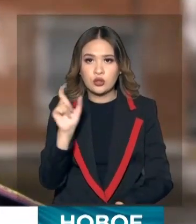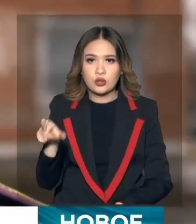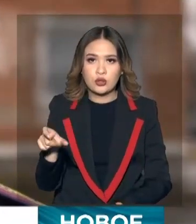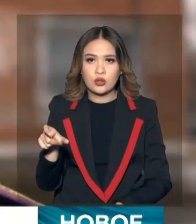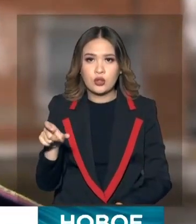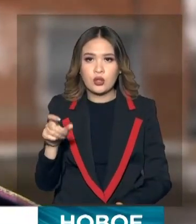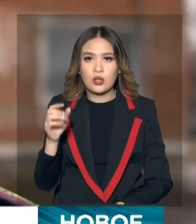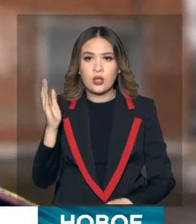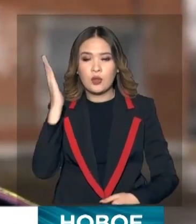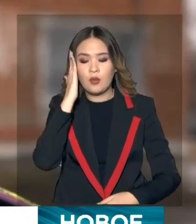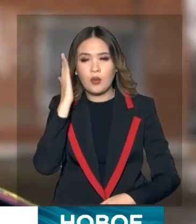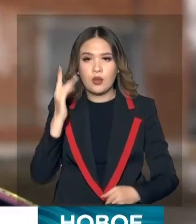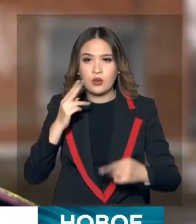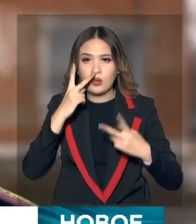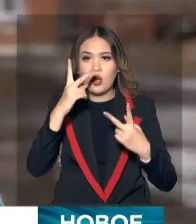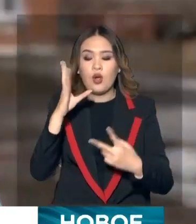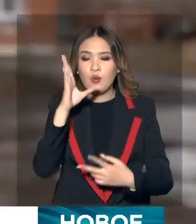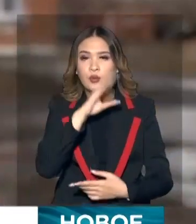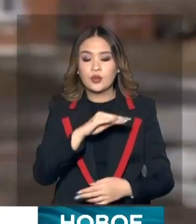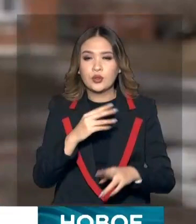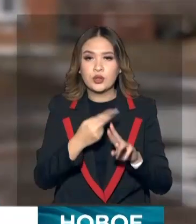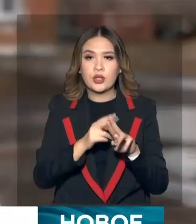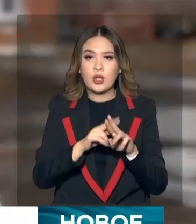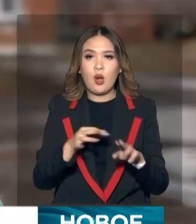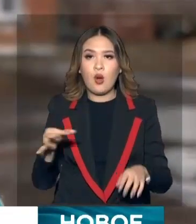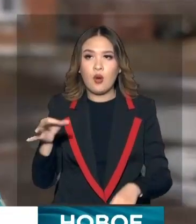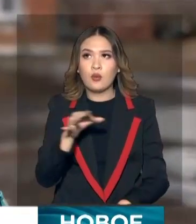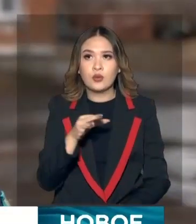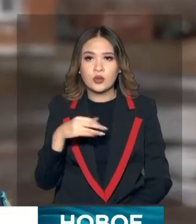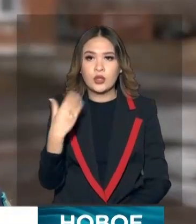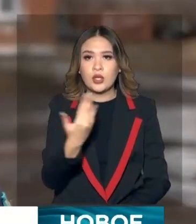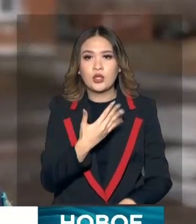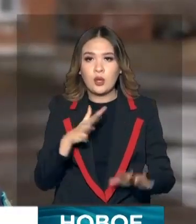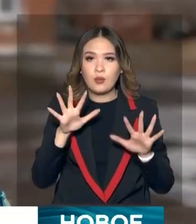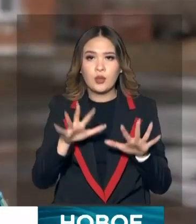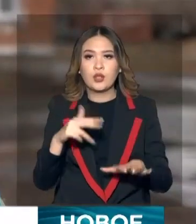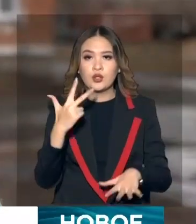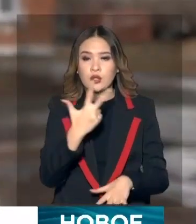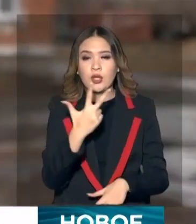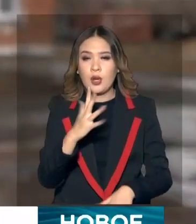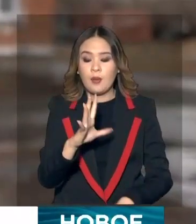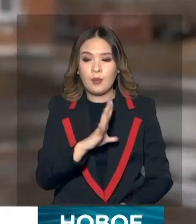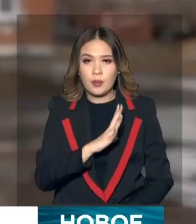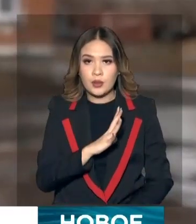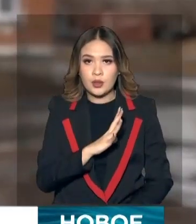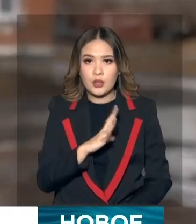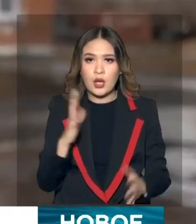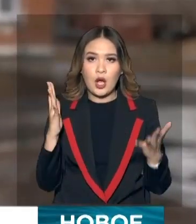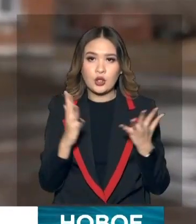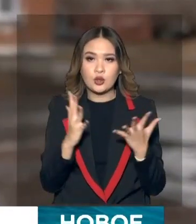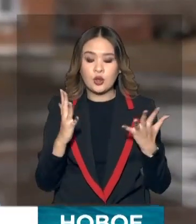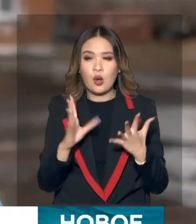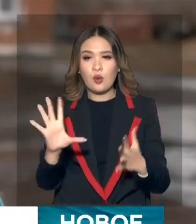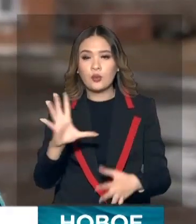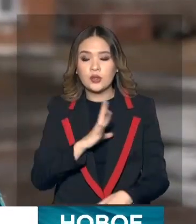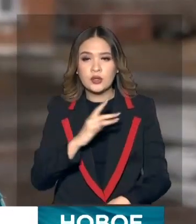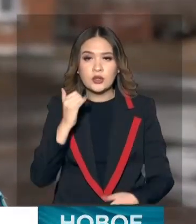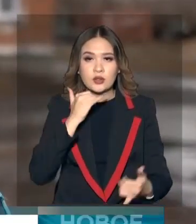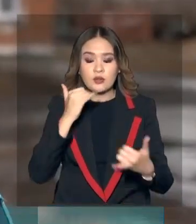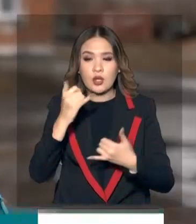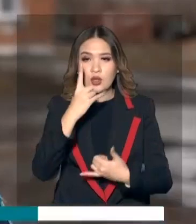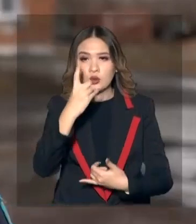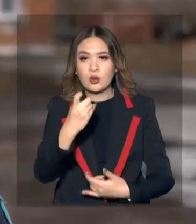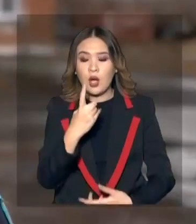спящий человек обычно проснется от этого. В нашей области 3 таких случая было, в которых поступили звонки на